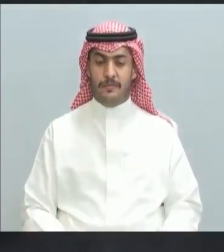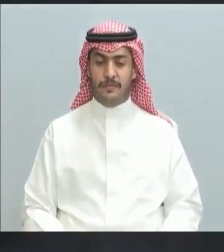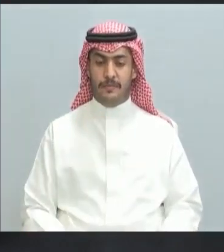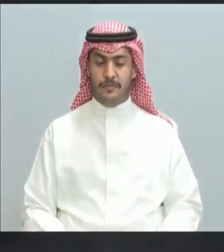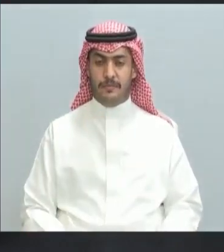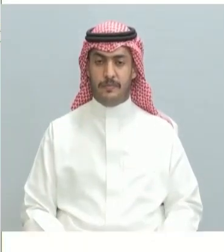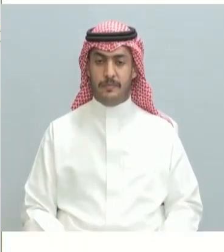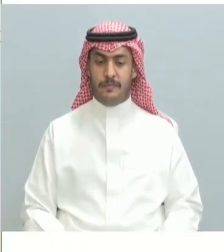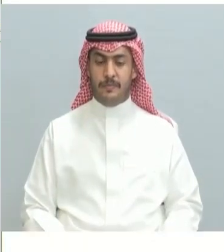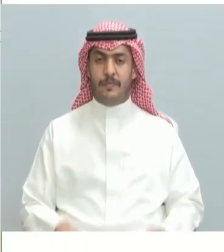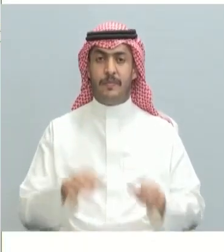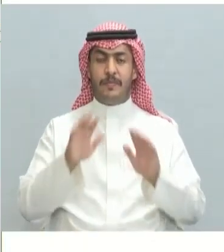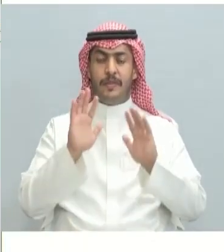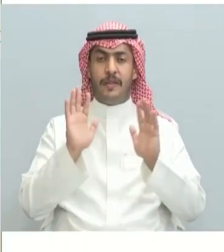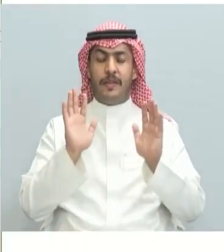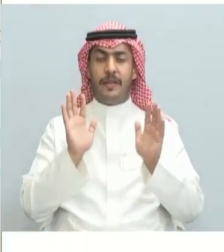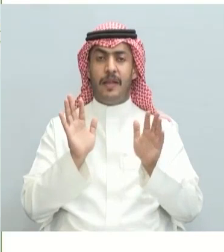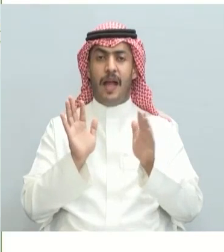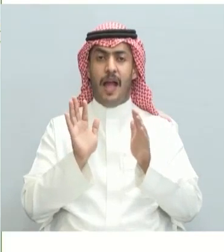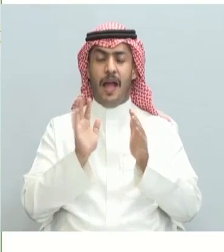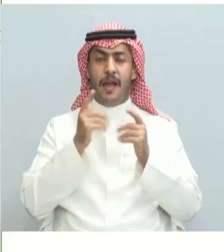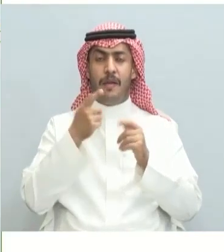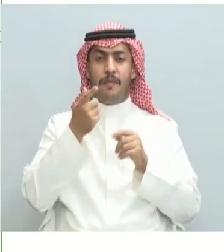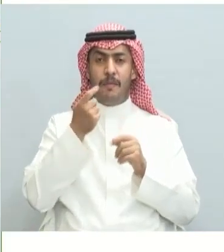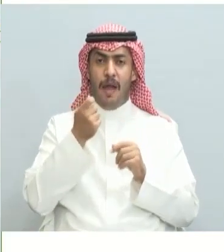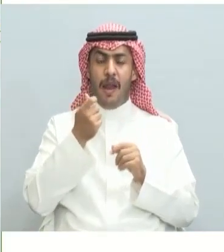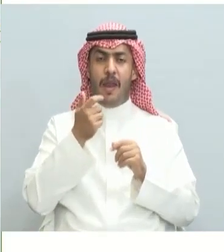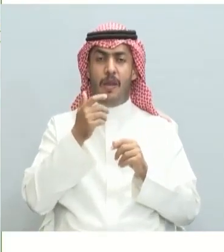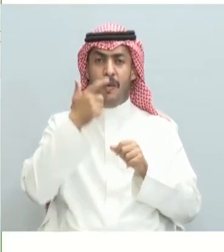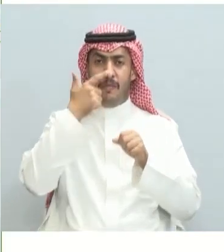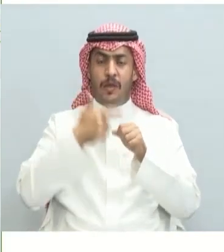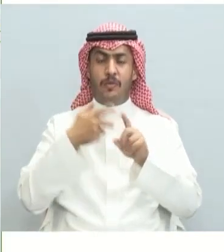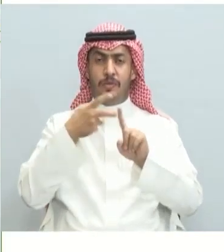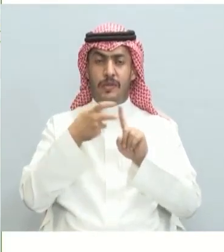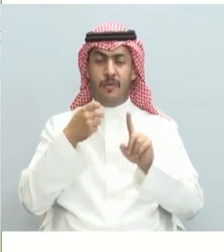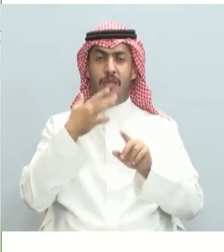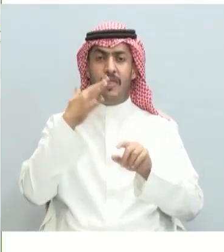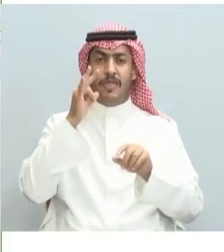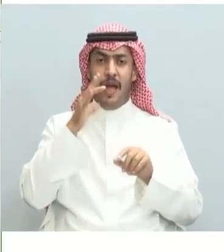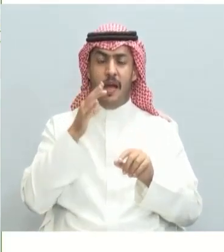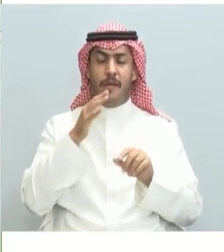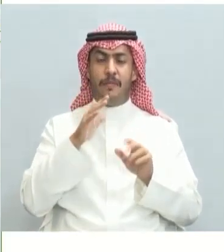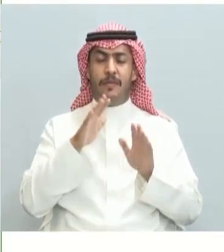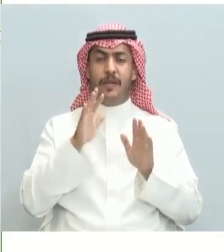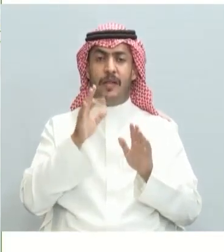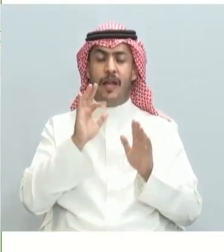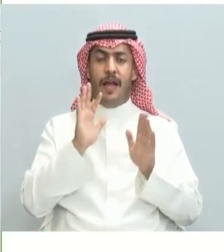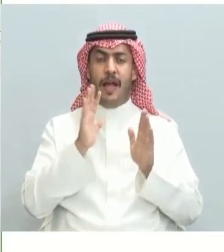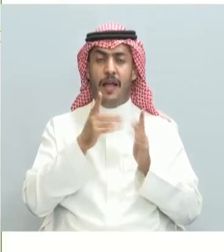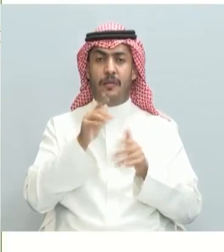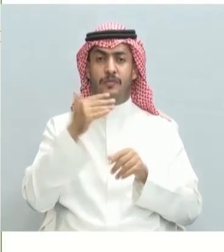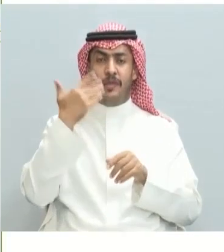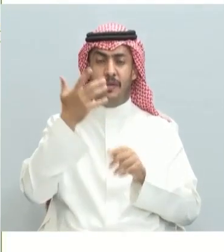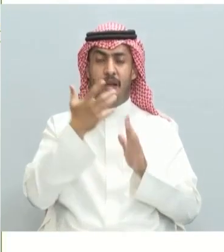ال جميع ما ذكرناها سابق كالسندات الماليه وبراميل النفط والاسهم والذهب الى قيمه نقديه في